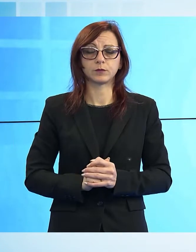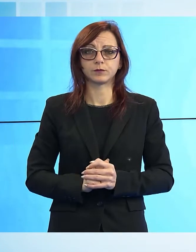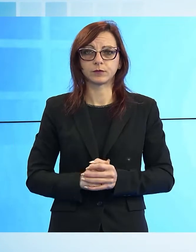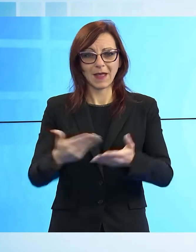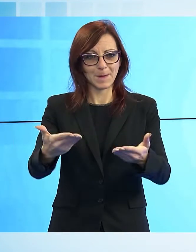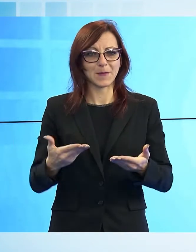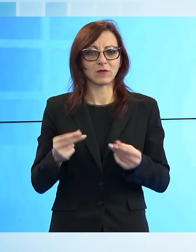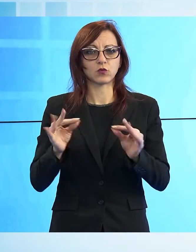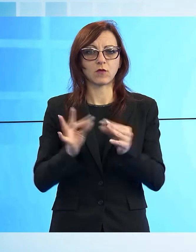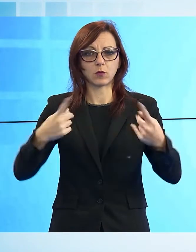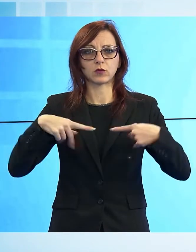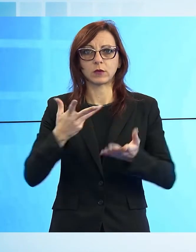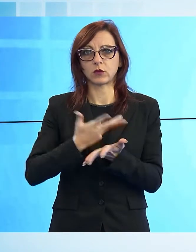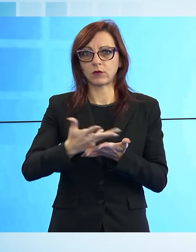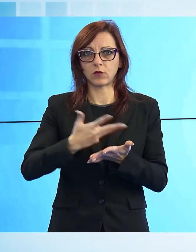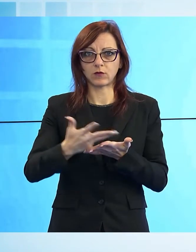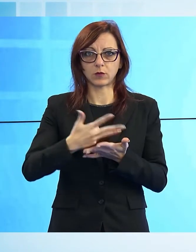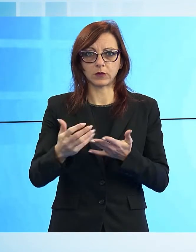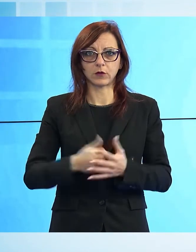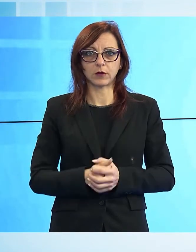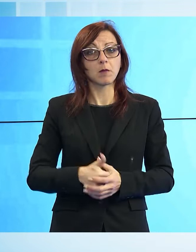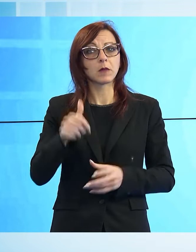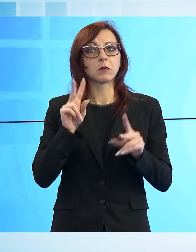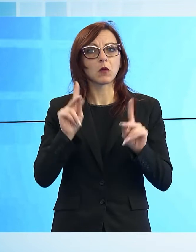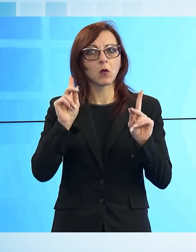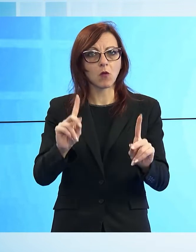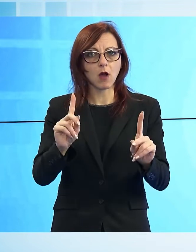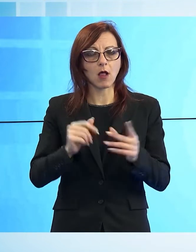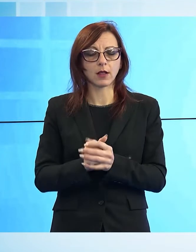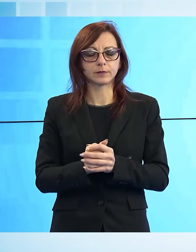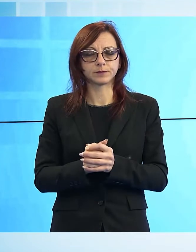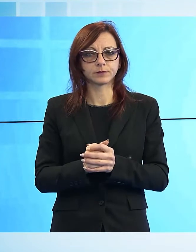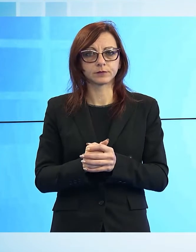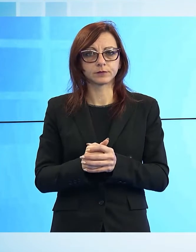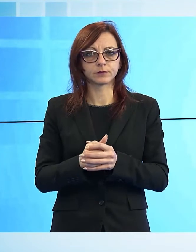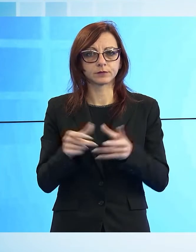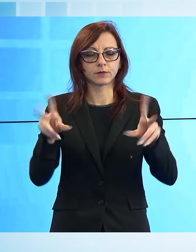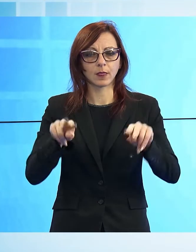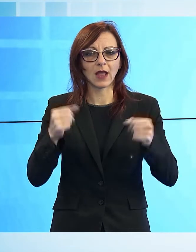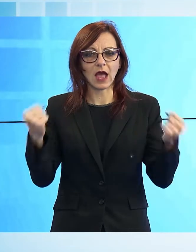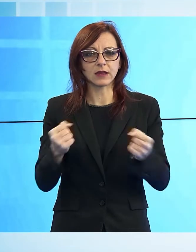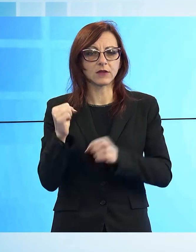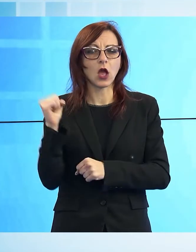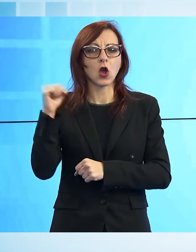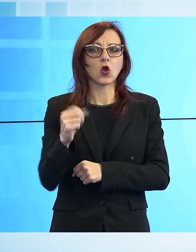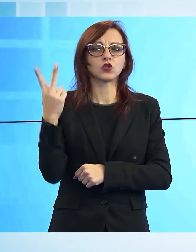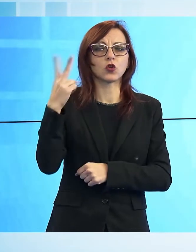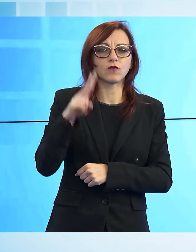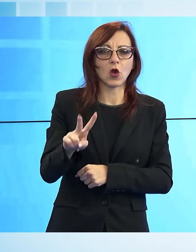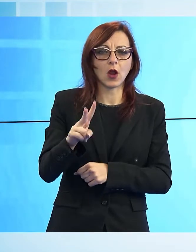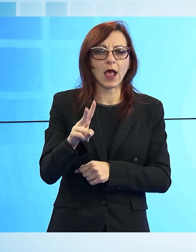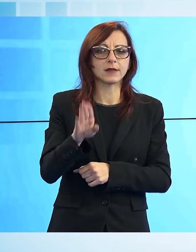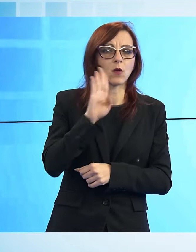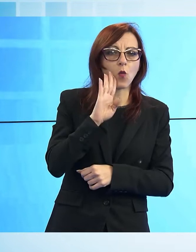Bentrovati a questa nuova edizione del TG Noi. In primo piano di nuovo le cerimonie contro la violenza di genere in avvicinamento